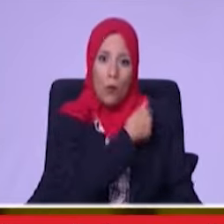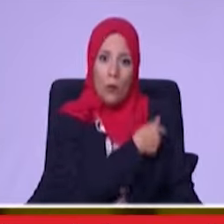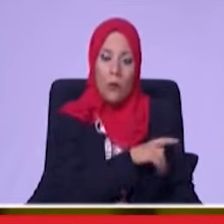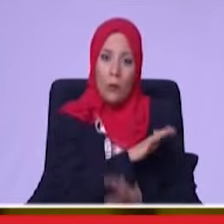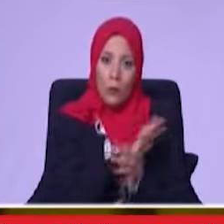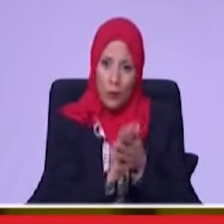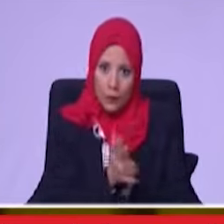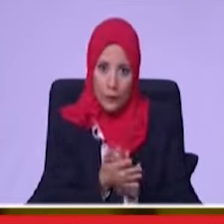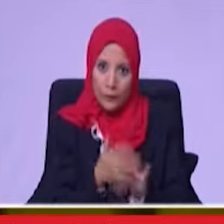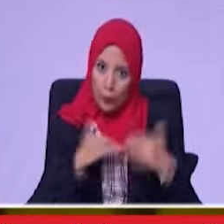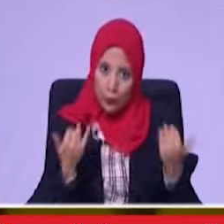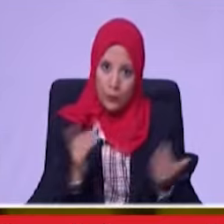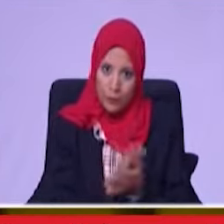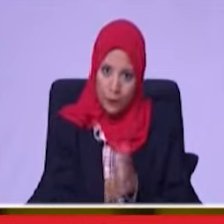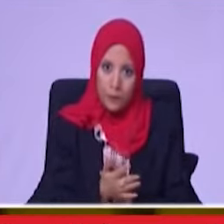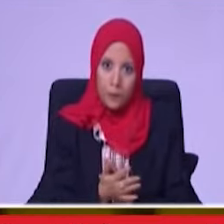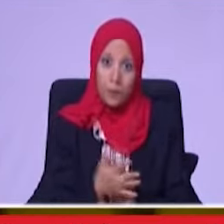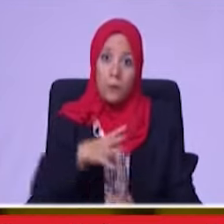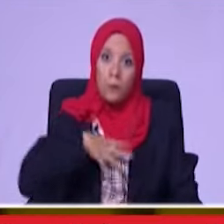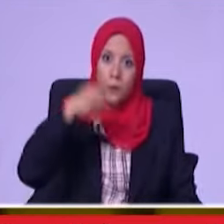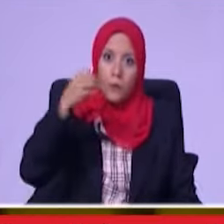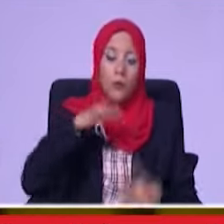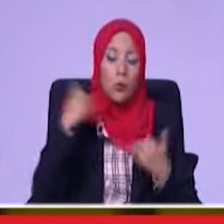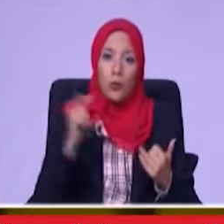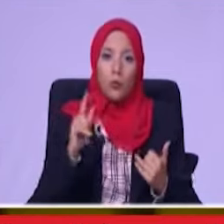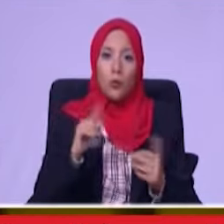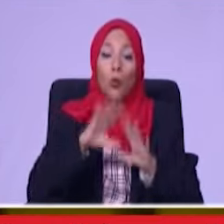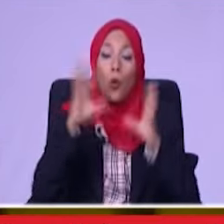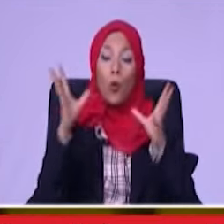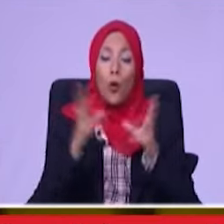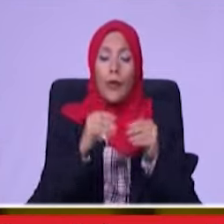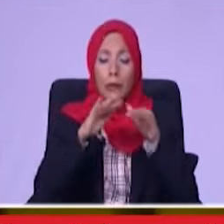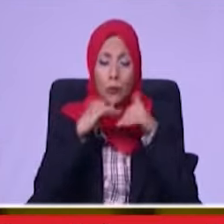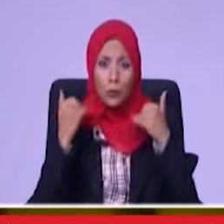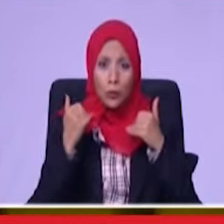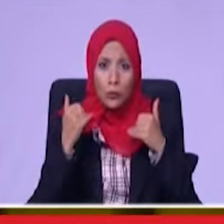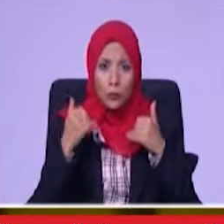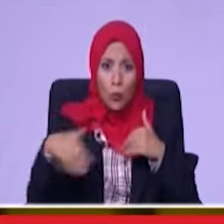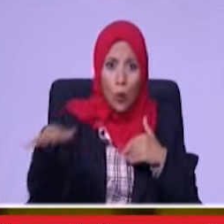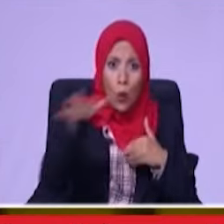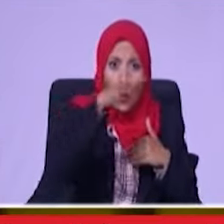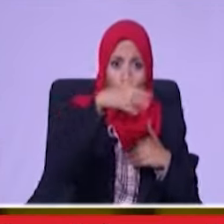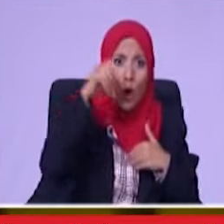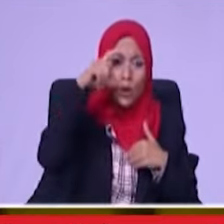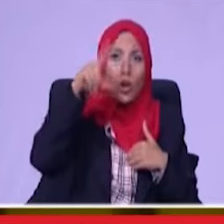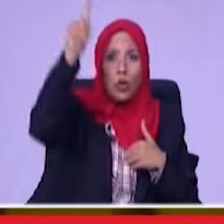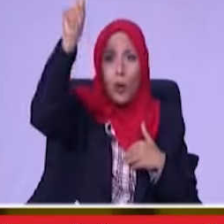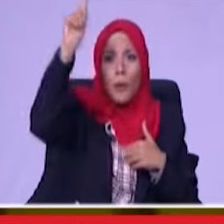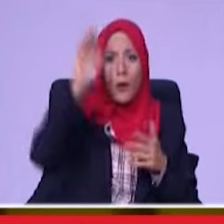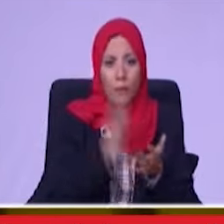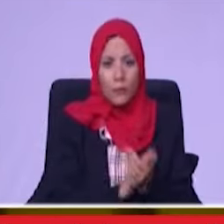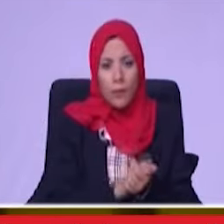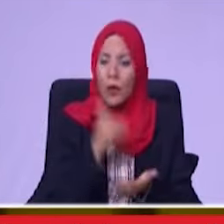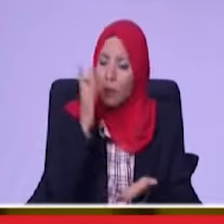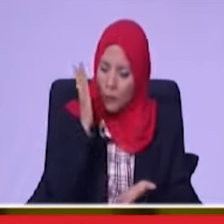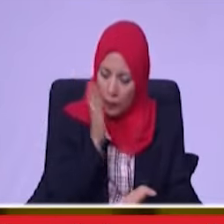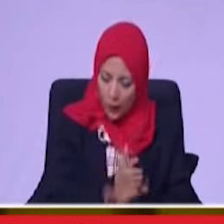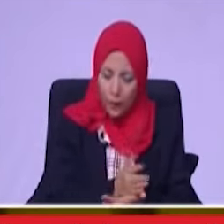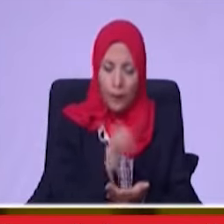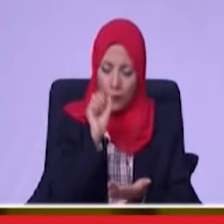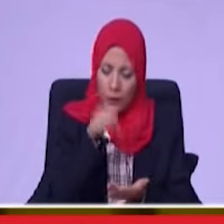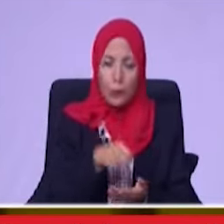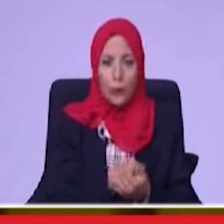الروح لا تموت، صحيح، وأن الأرواح كل من ماتوا منذ بداية البشرية عايشين، مظبوط، في البرزخ، صحيح،